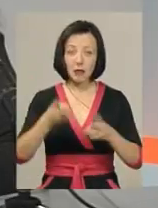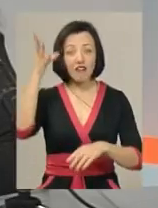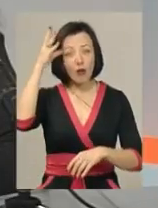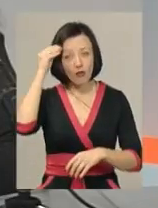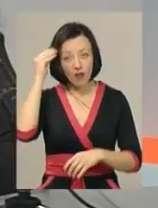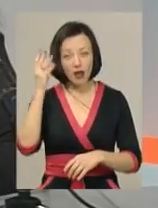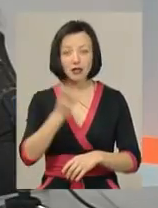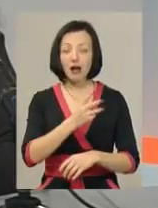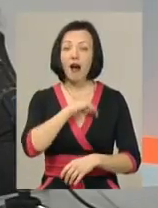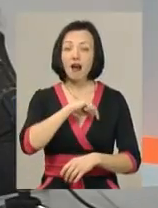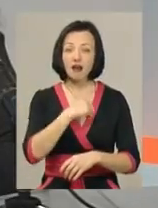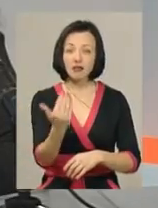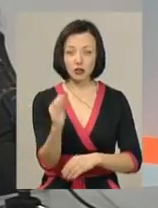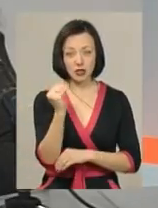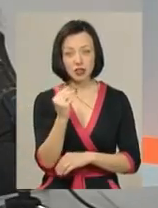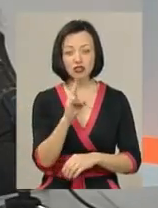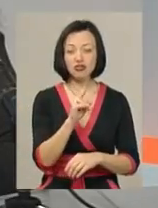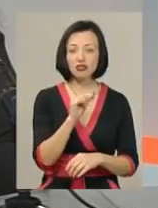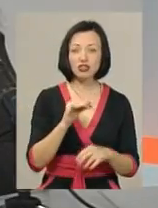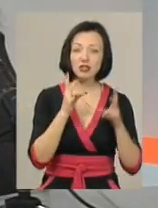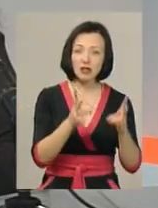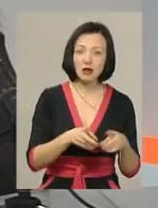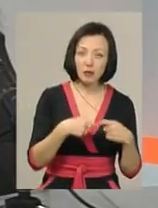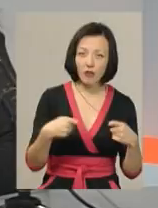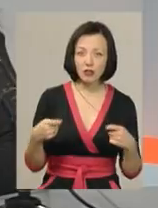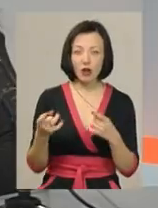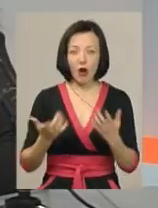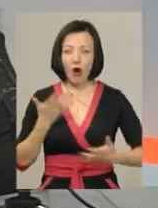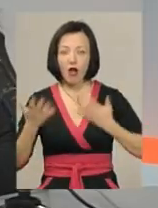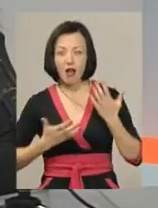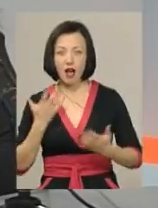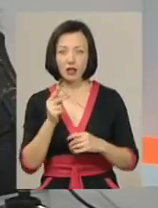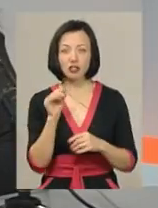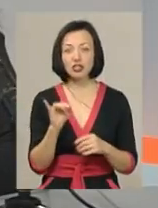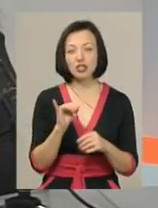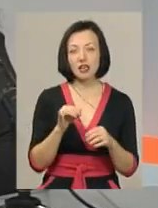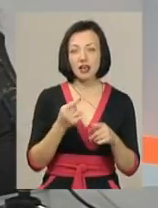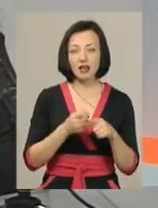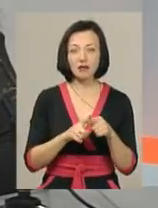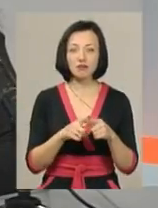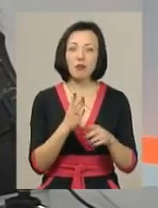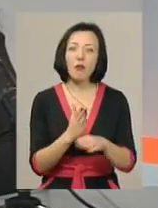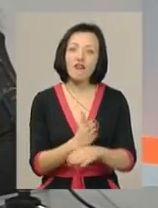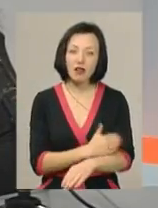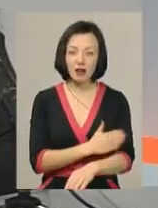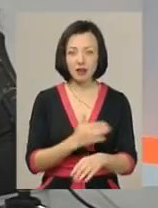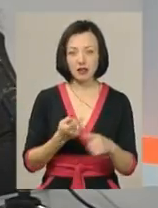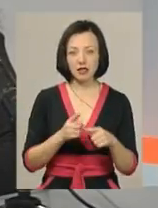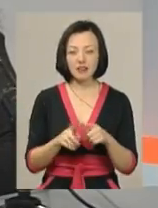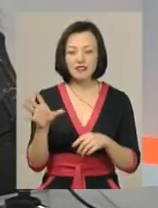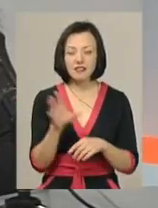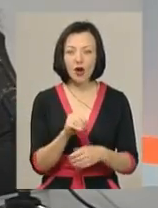враховувати темперамент дитини чи вона меланхолік чи вона холерик чи вона флегматик сангвінік Тобто всі оці основні такі